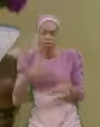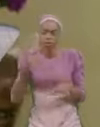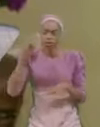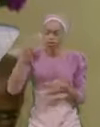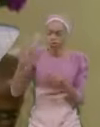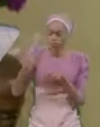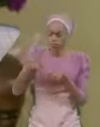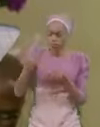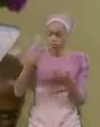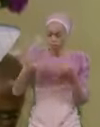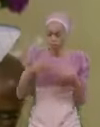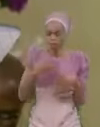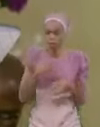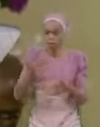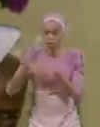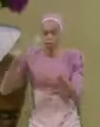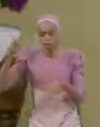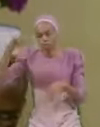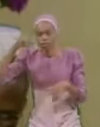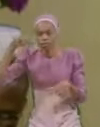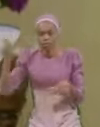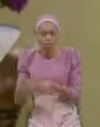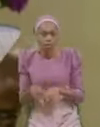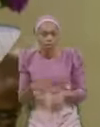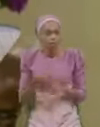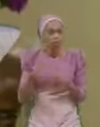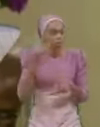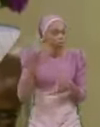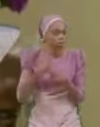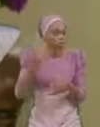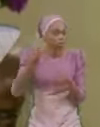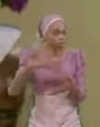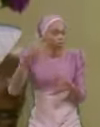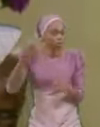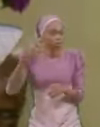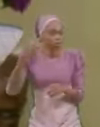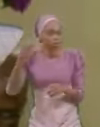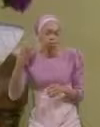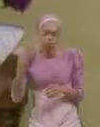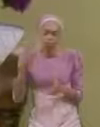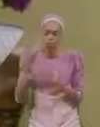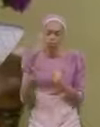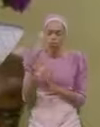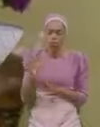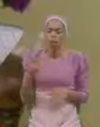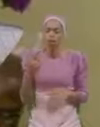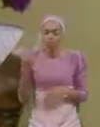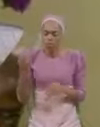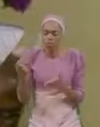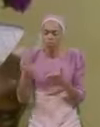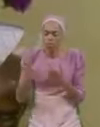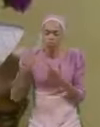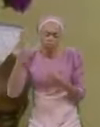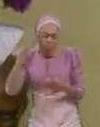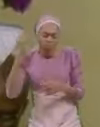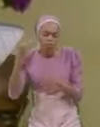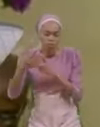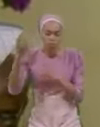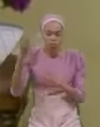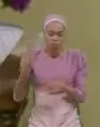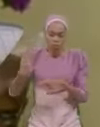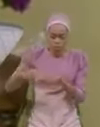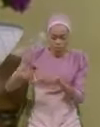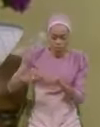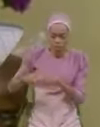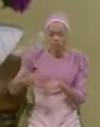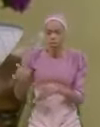appelé sa sœur pendant que Marie a vit Jésus elle s'intéressa à écouter la parole à ses pieds